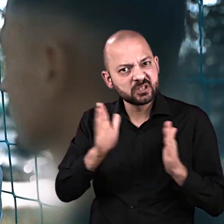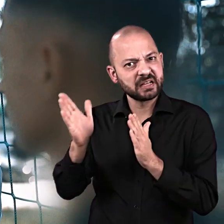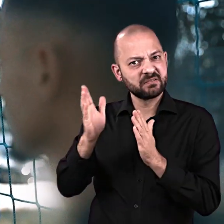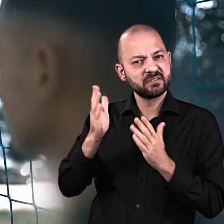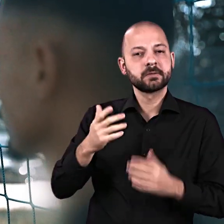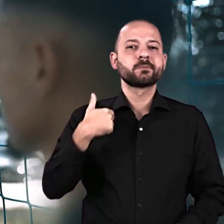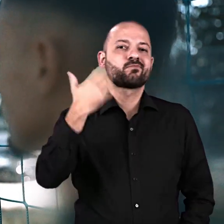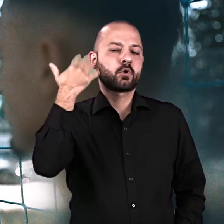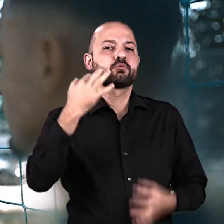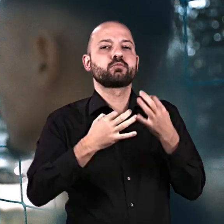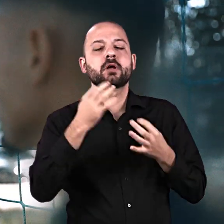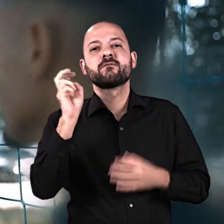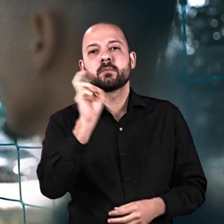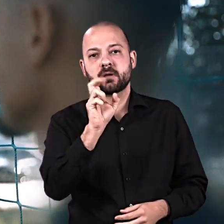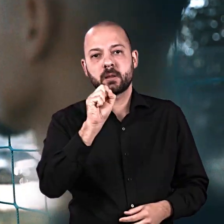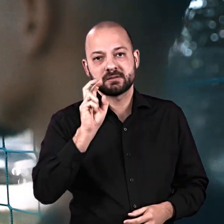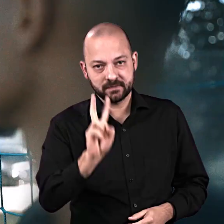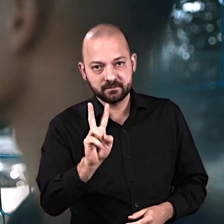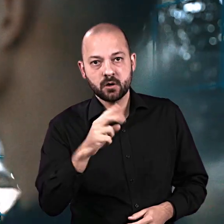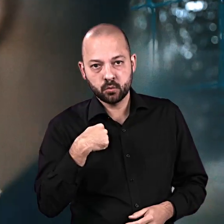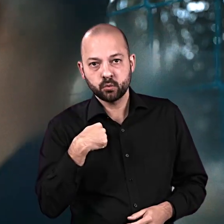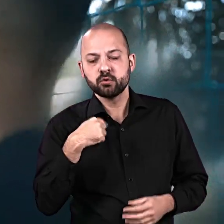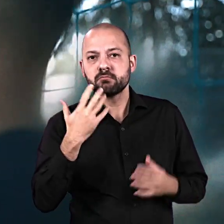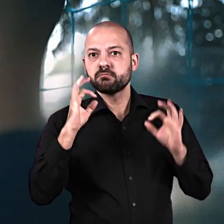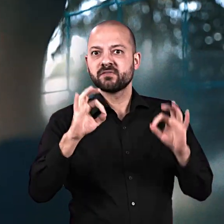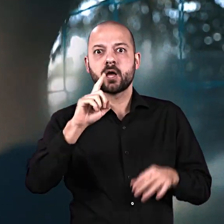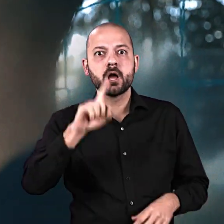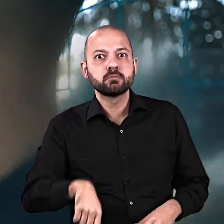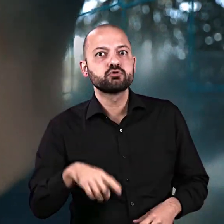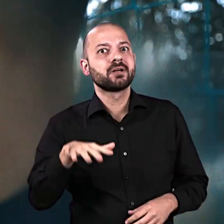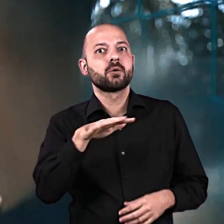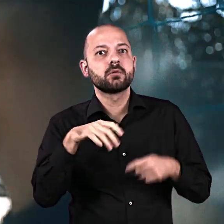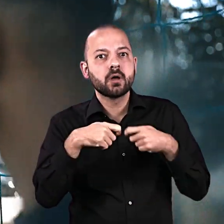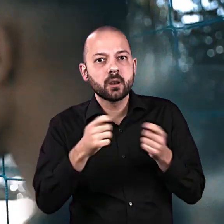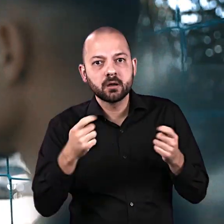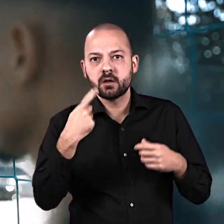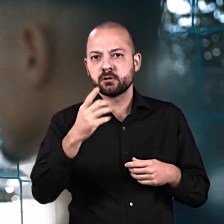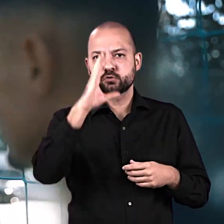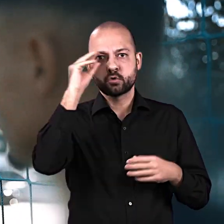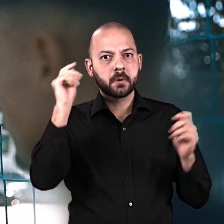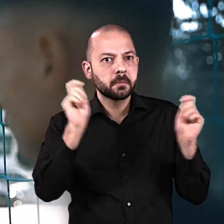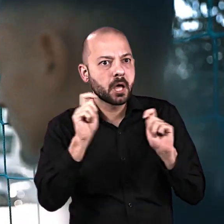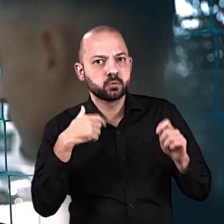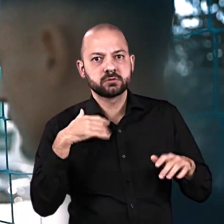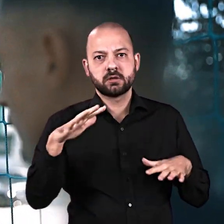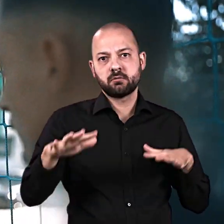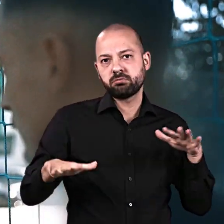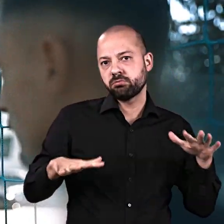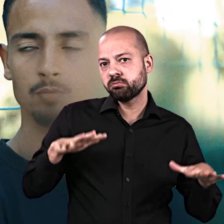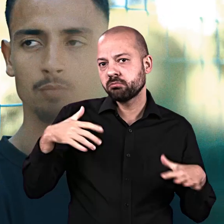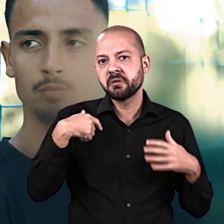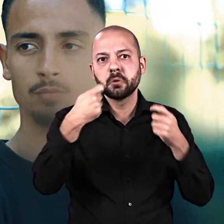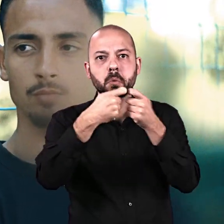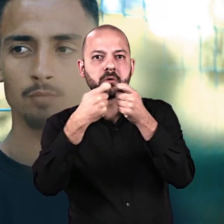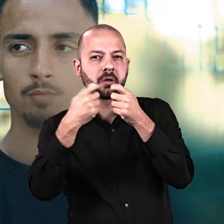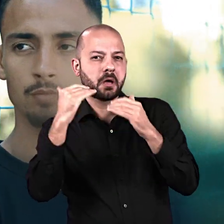Ich habe da zu der Zeit beim Wuppertal SV gespielt. Wir sind da von der dritten Liga abgestiegen in die Regionalliga und da war halt Sommerpause. Und